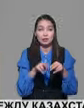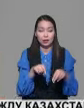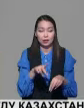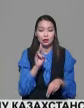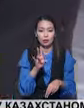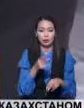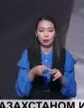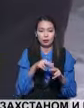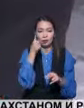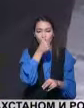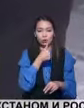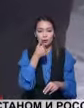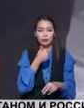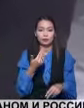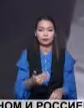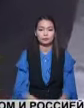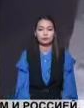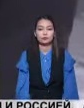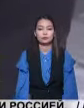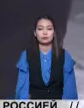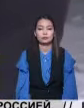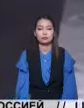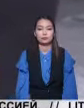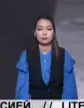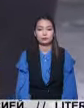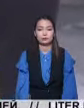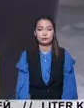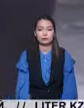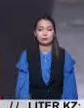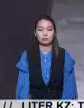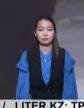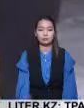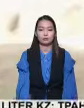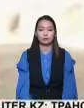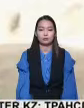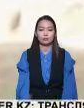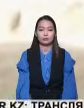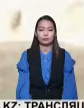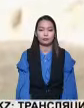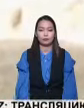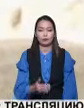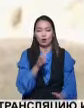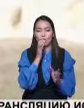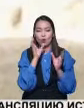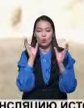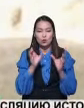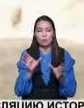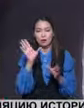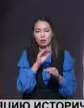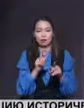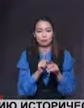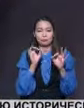года. У вас сейчас спортзал будет, зимой в нем холодно будет, летом жарко будет. Утепление не соответствует